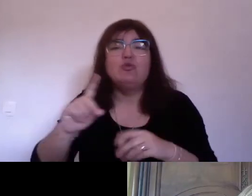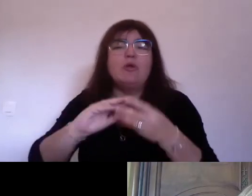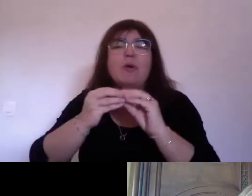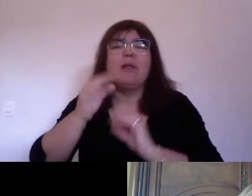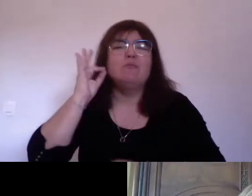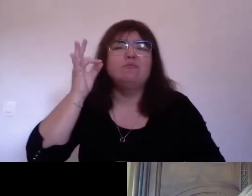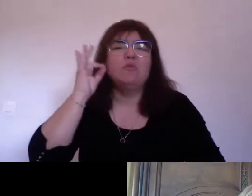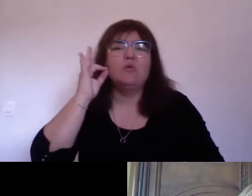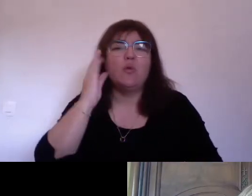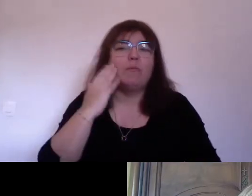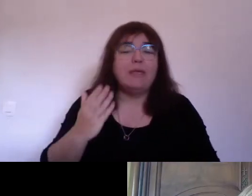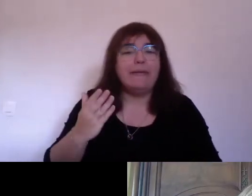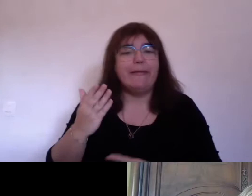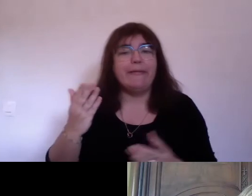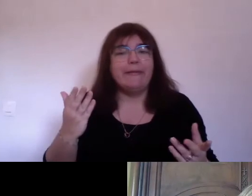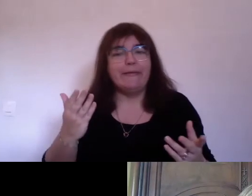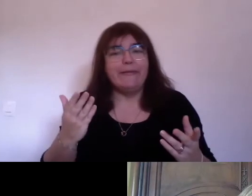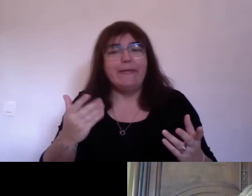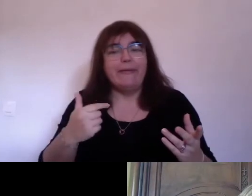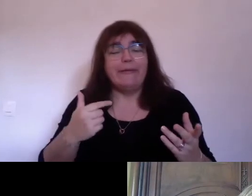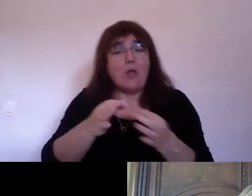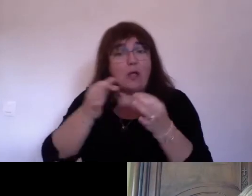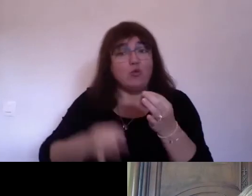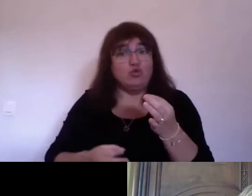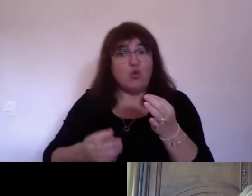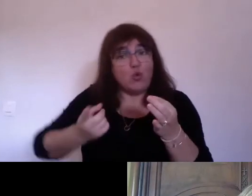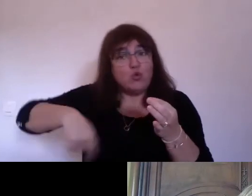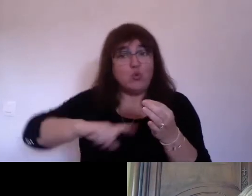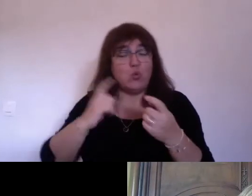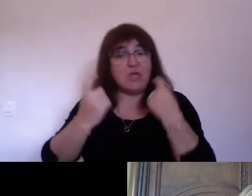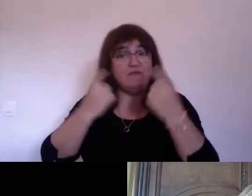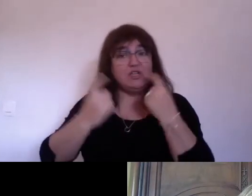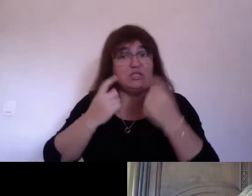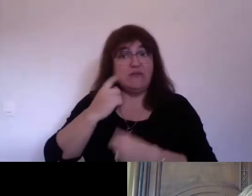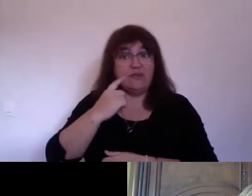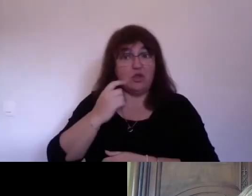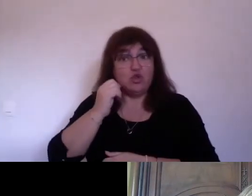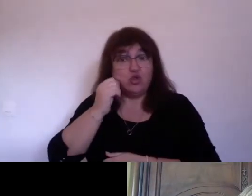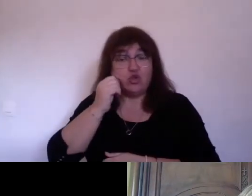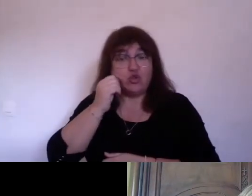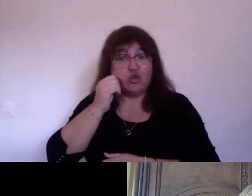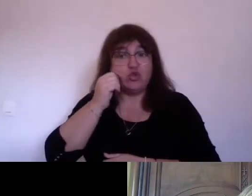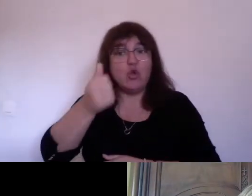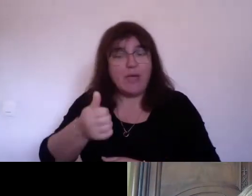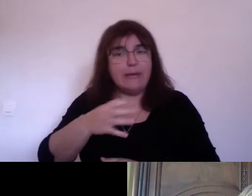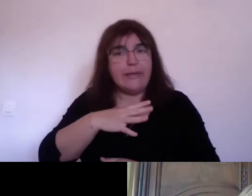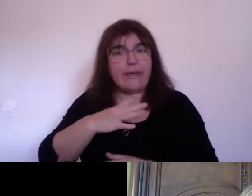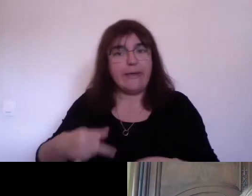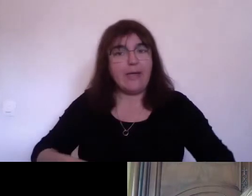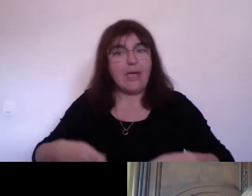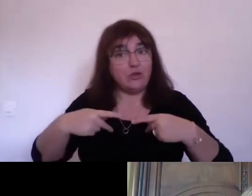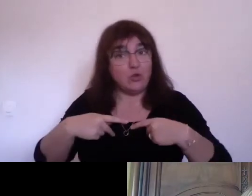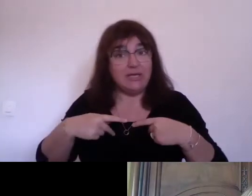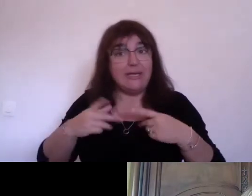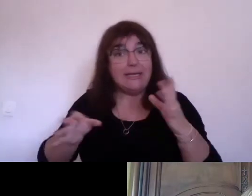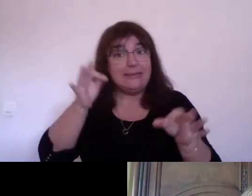c'est une des conclusions qu'on tire. Et demain, d'ailleurs, on va avoir un atelier à nouveau,